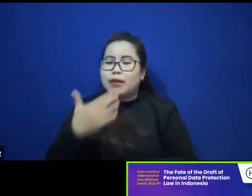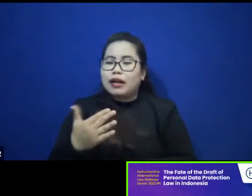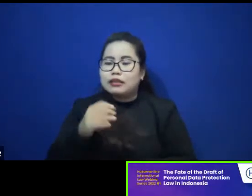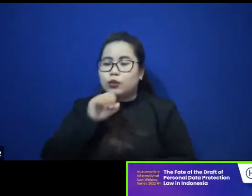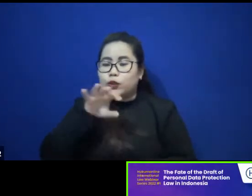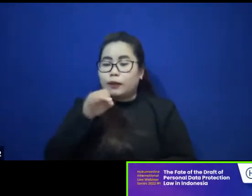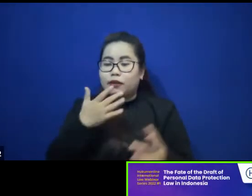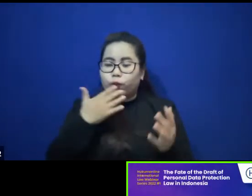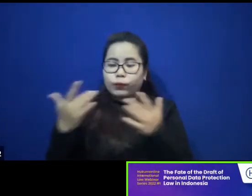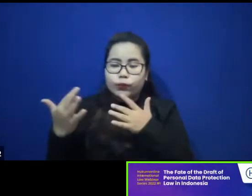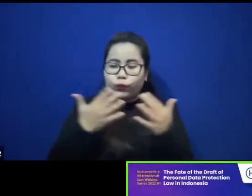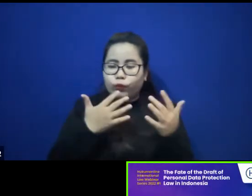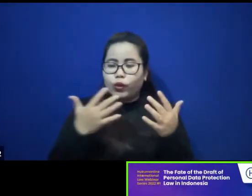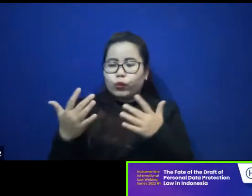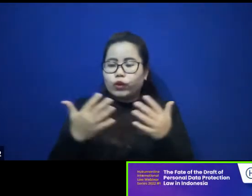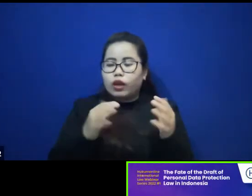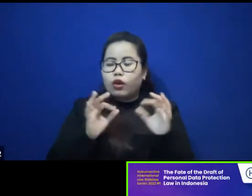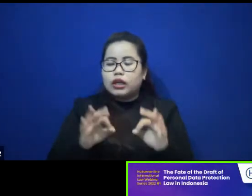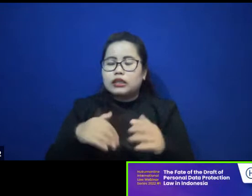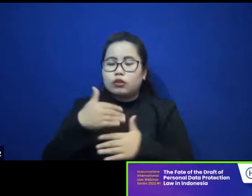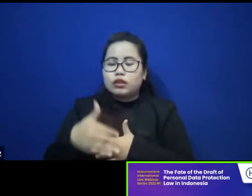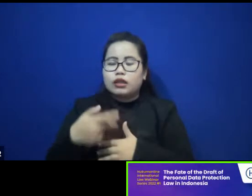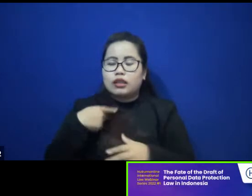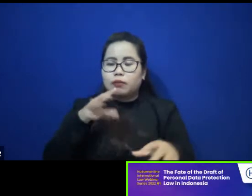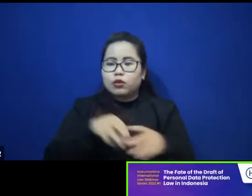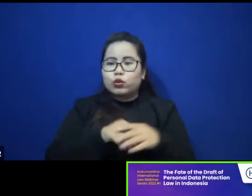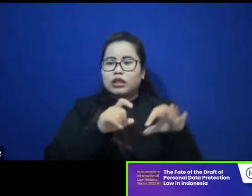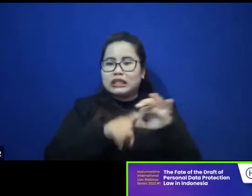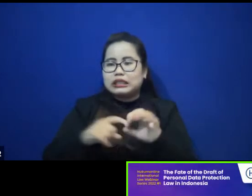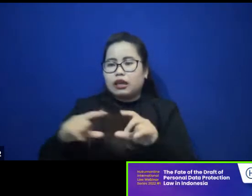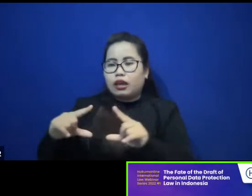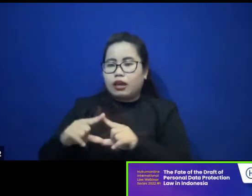tahun ya Nah sekarang kita akan masuk ke